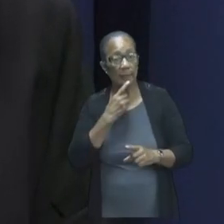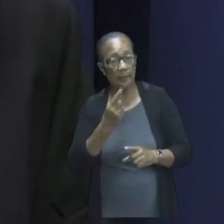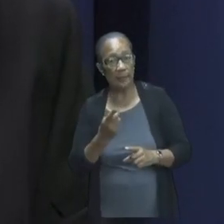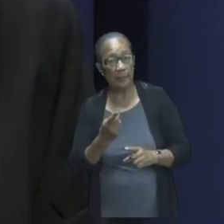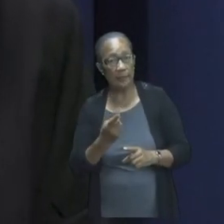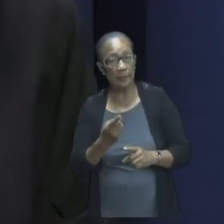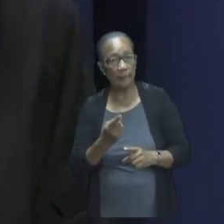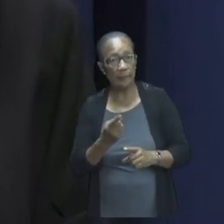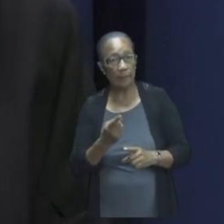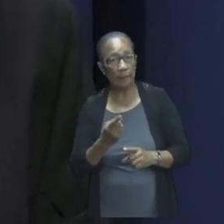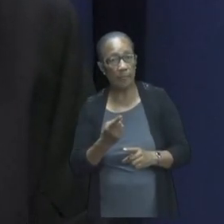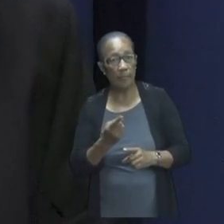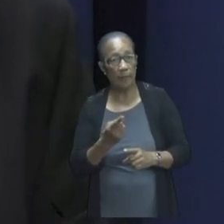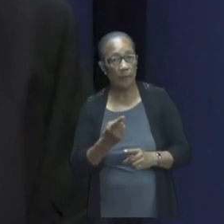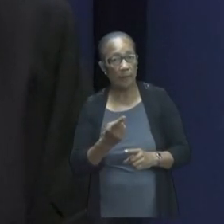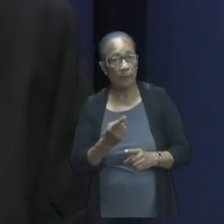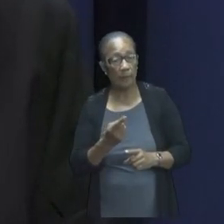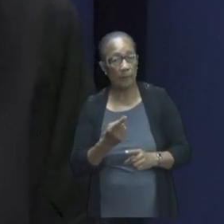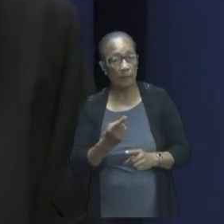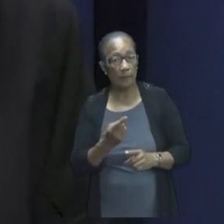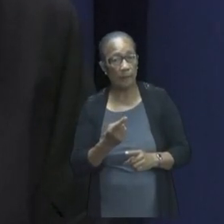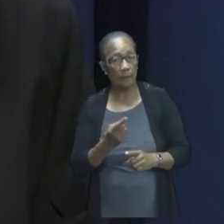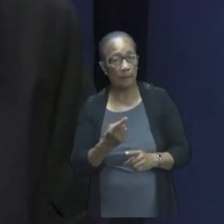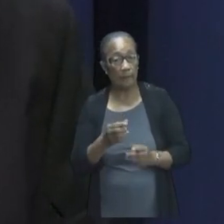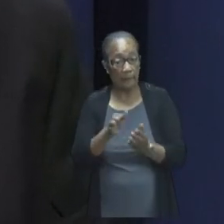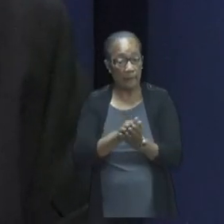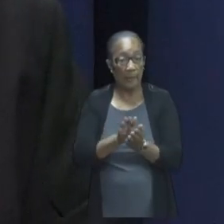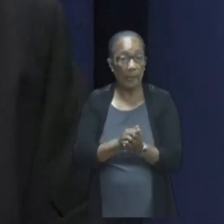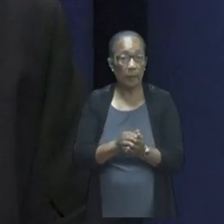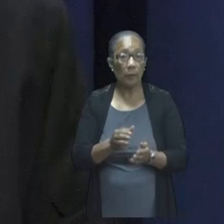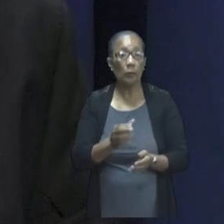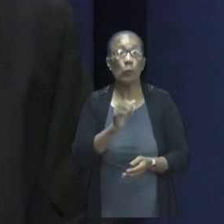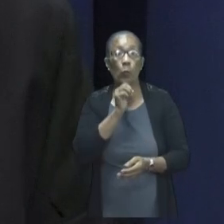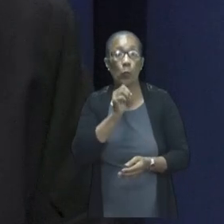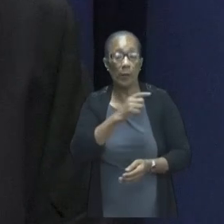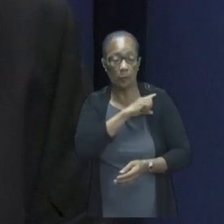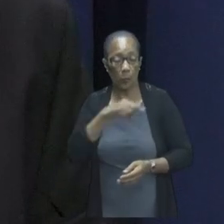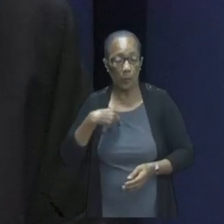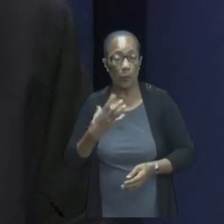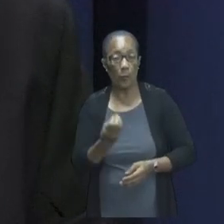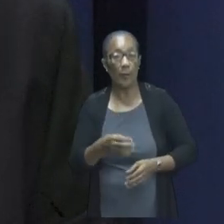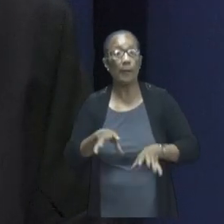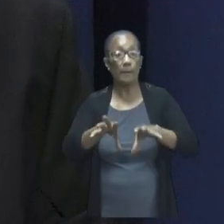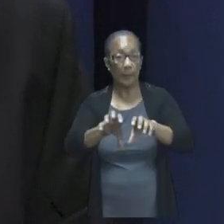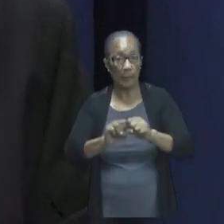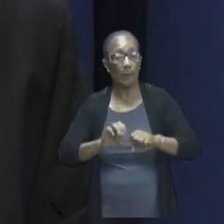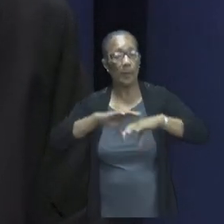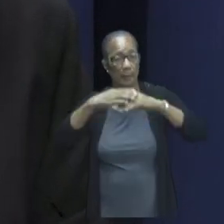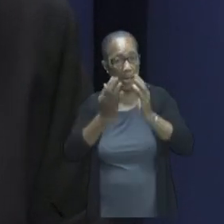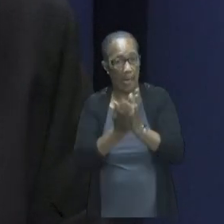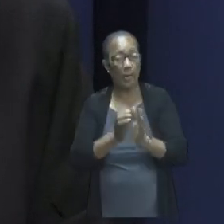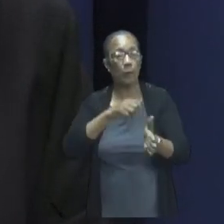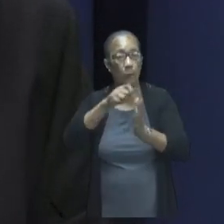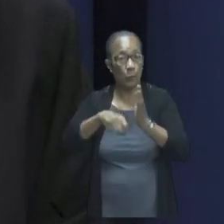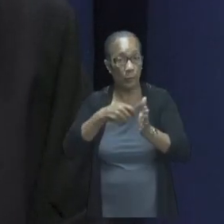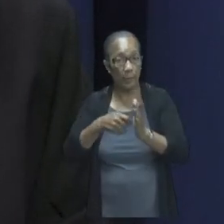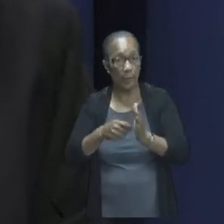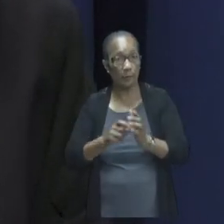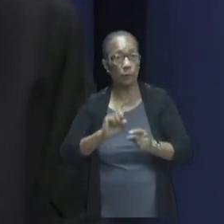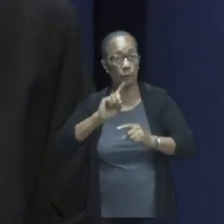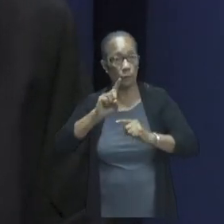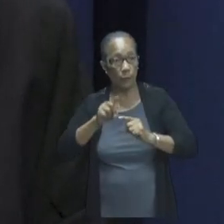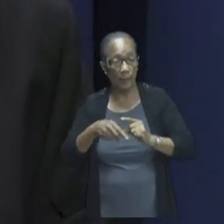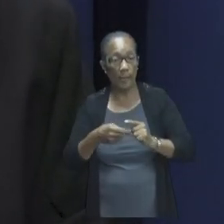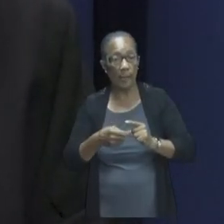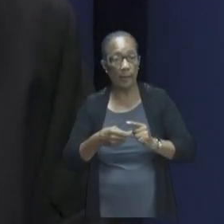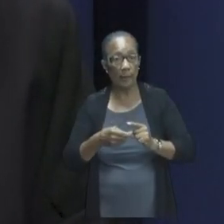de target wat we willen bereiken met al die projecten die we willen gaan uitvoeren zowel aan de kant familie ga zie